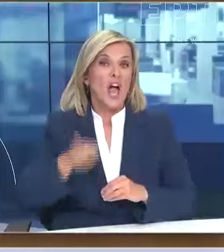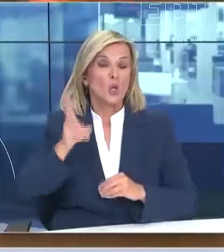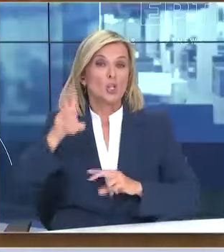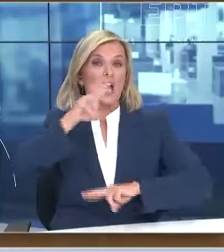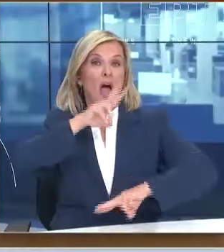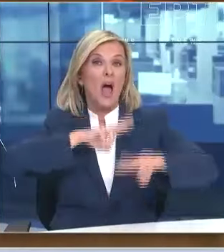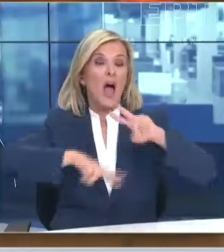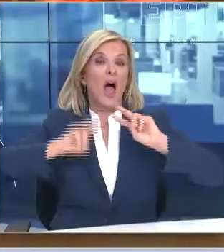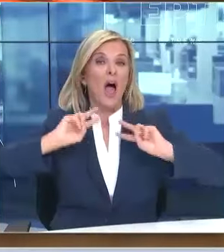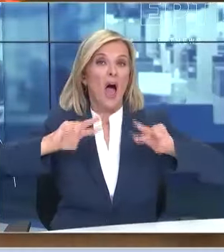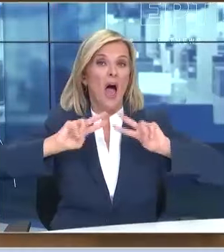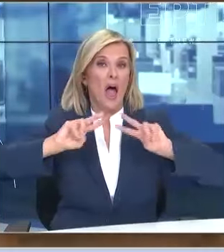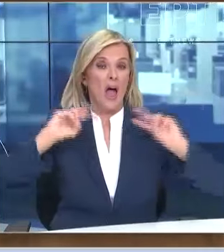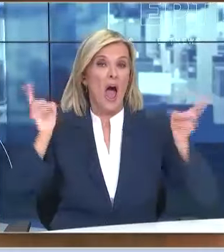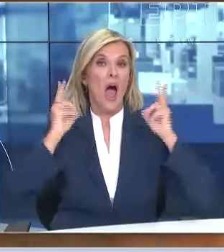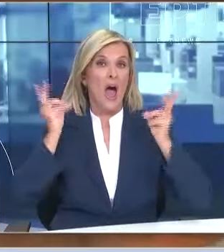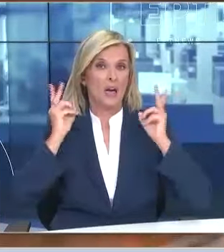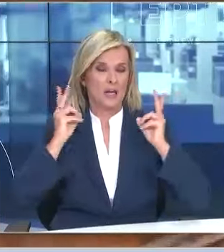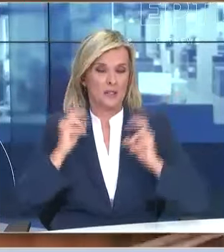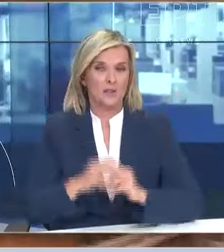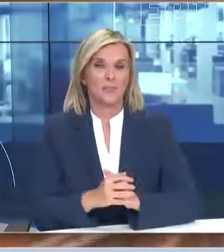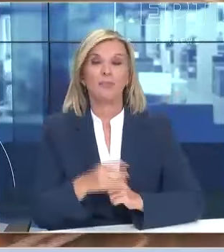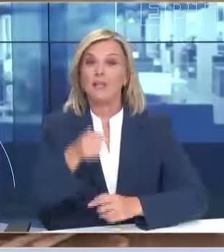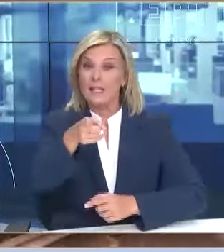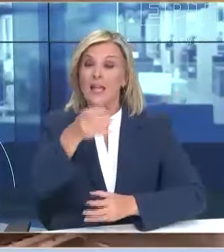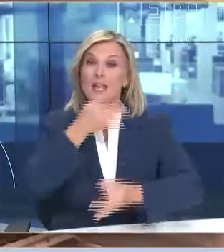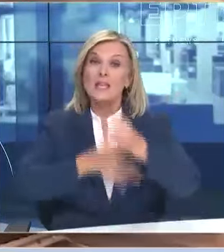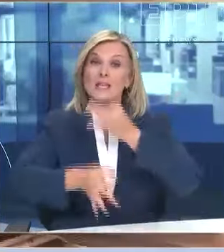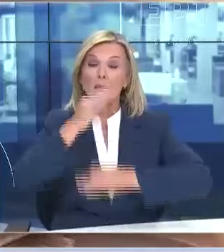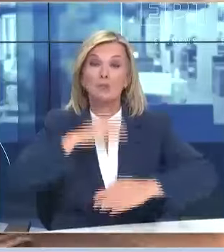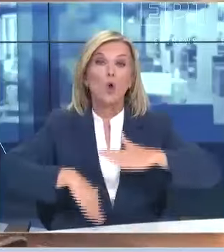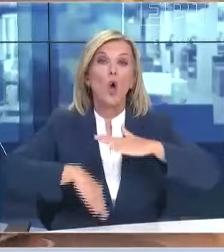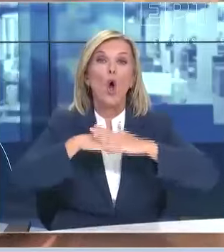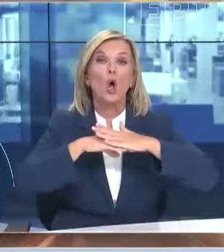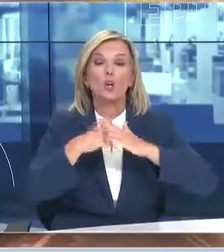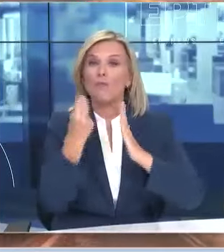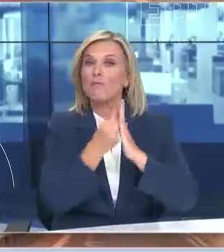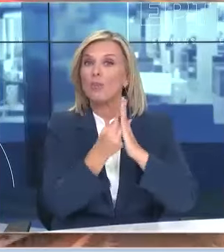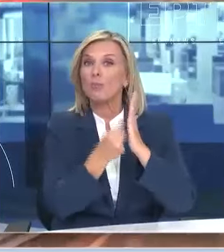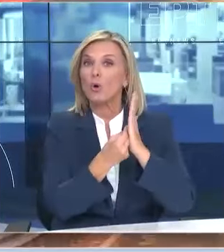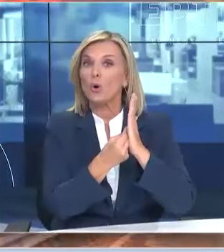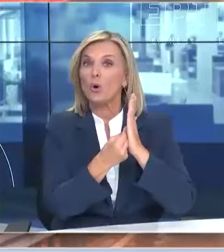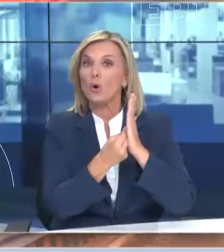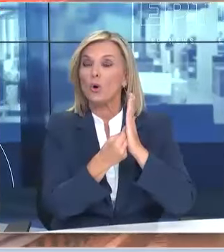είναι το όριο, ποιο είναι το φυσιολογικό όριο και πόσο, σε ποια κατάσταση είμαστε τώρα που μιλάμε?